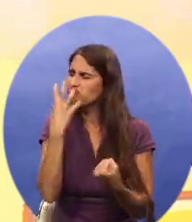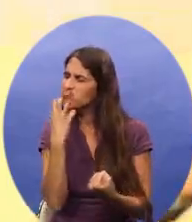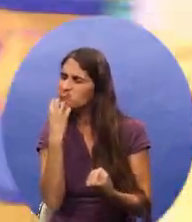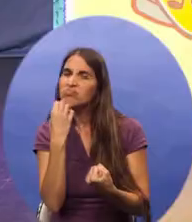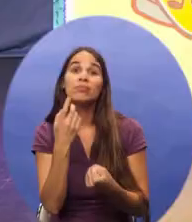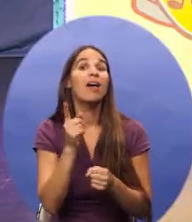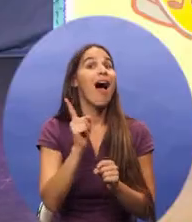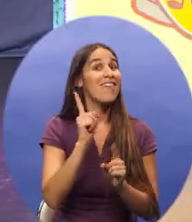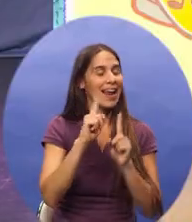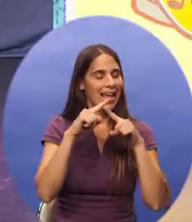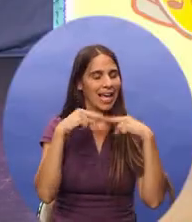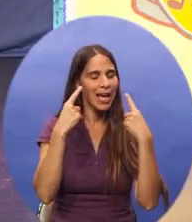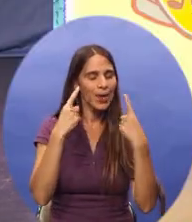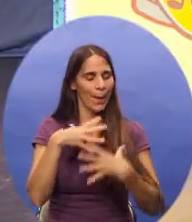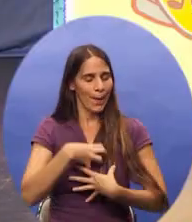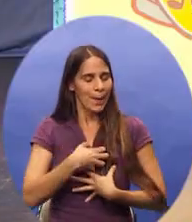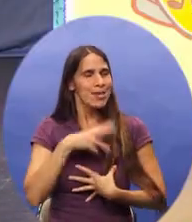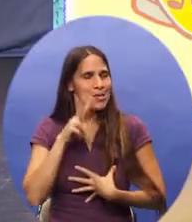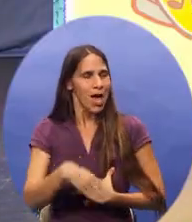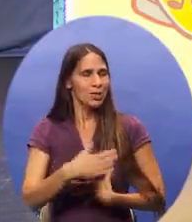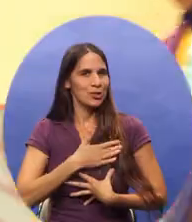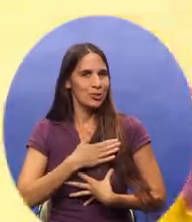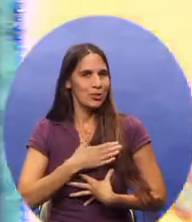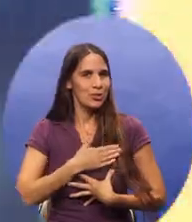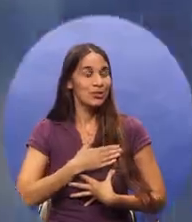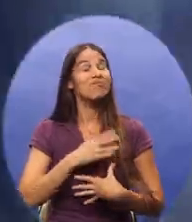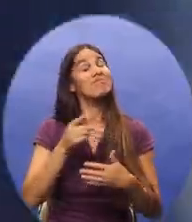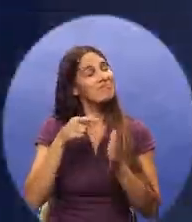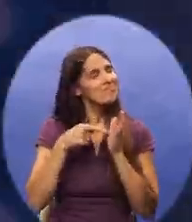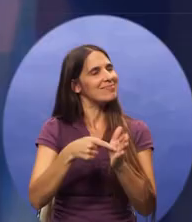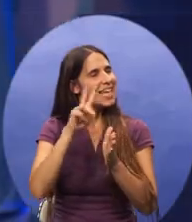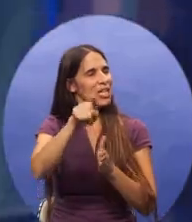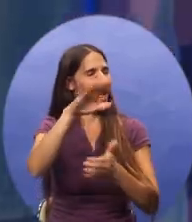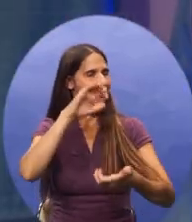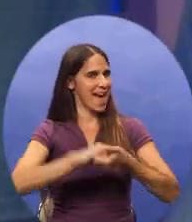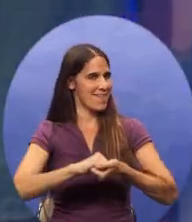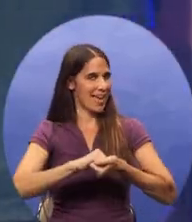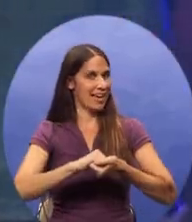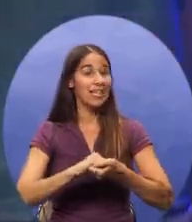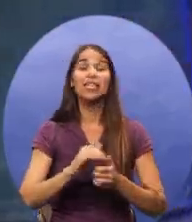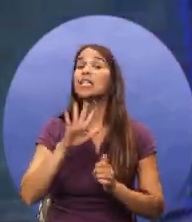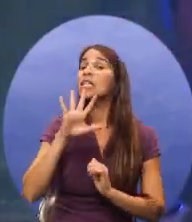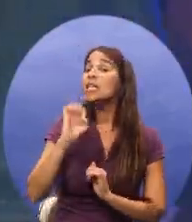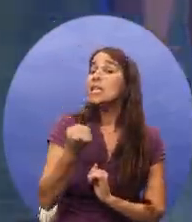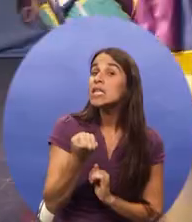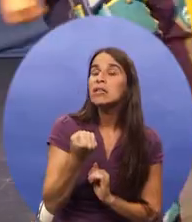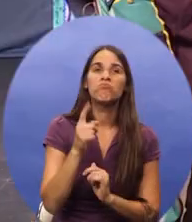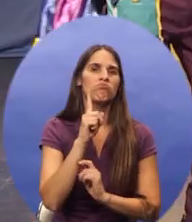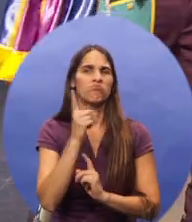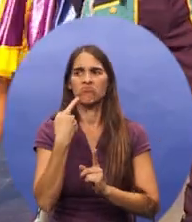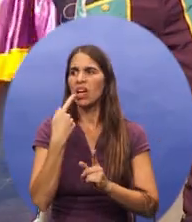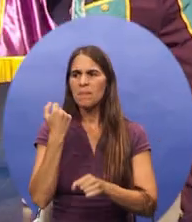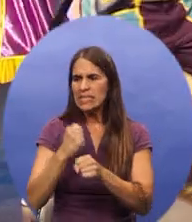שבור אבל חיוך בלב אתה שומר סימן שיש לך חבר